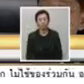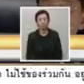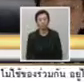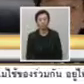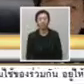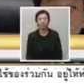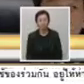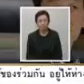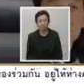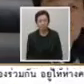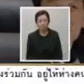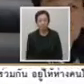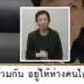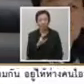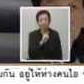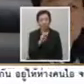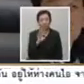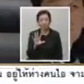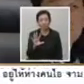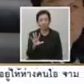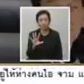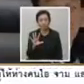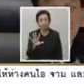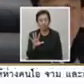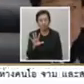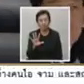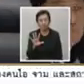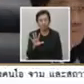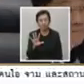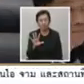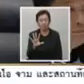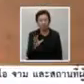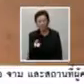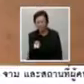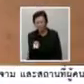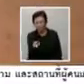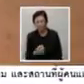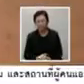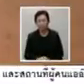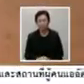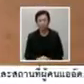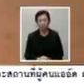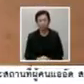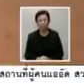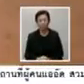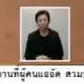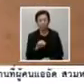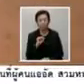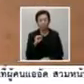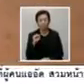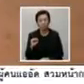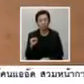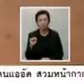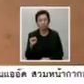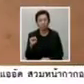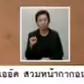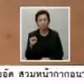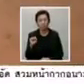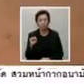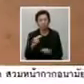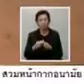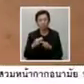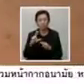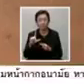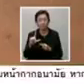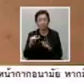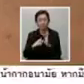ครับส่วนมาตรา5 ท่านเสรีครับขออนุญาตเดี๋ยวมีท่านสสชัยชนะนะครับ